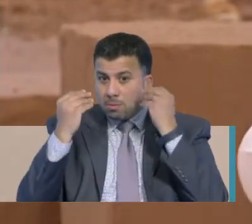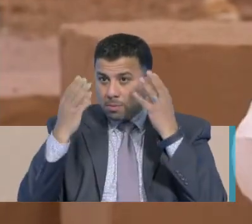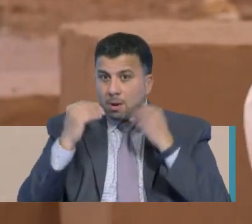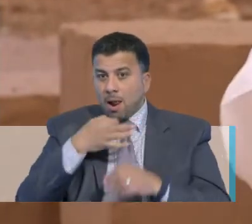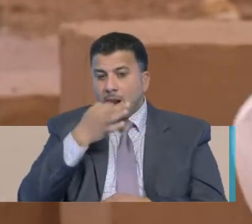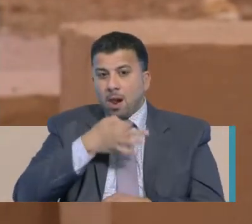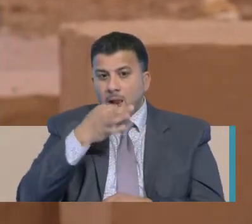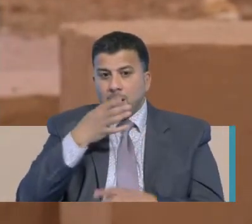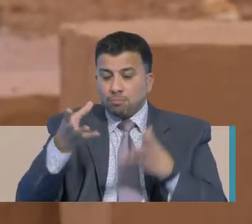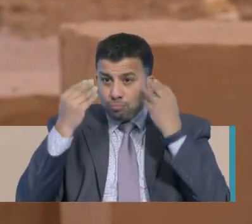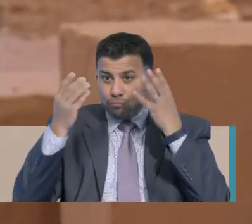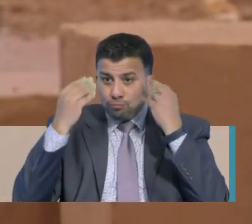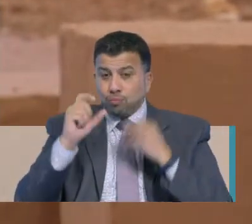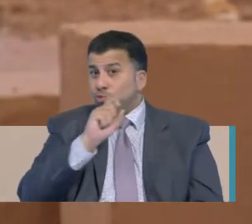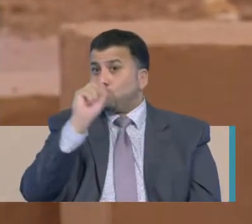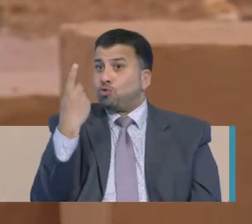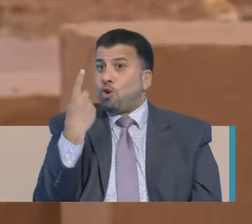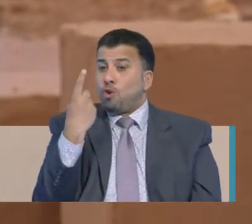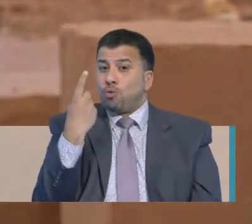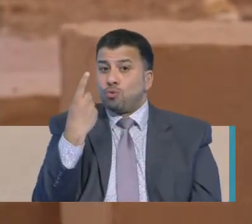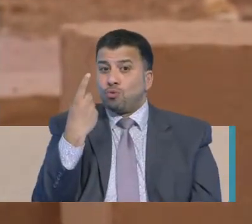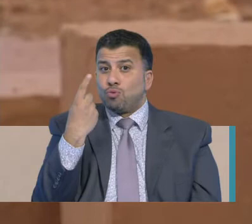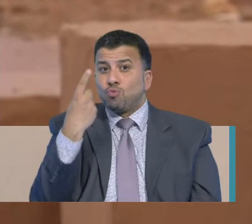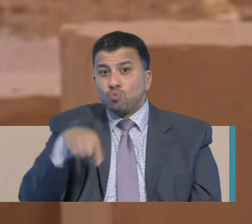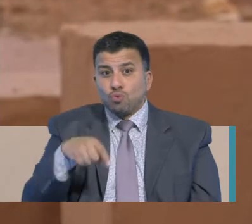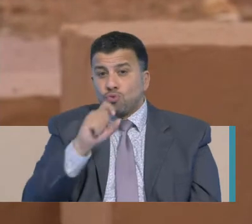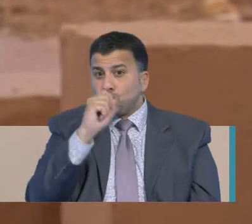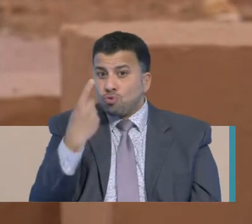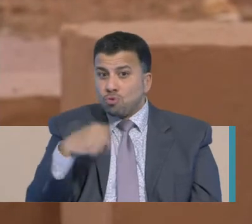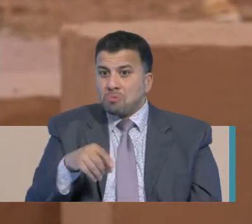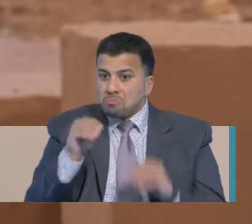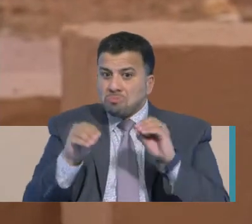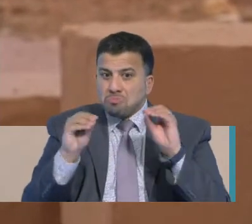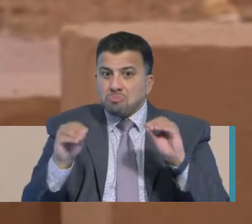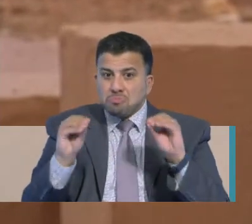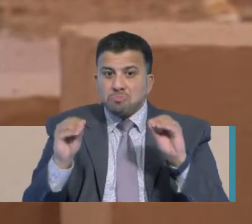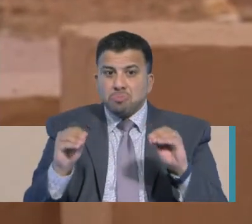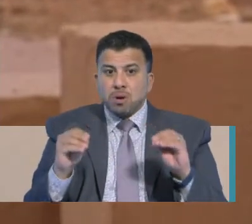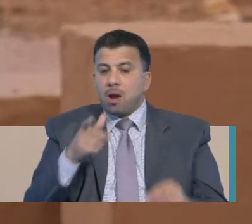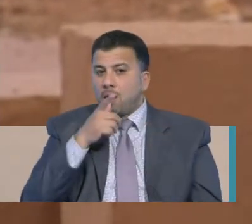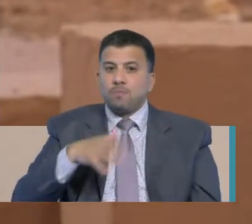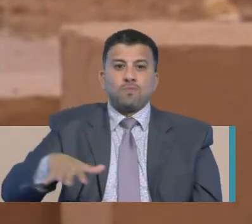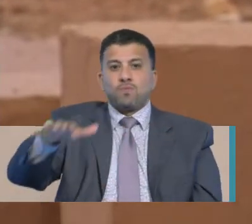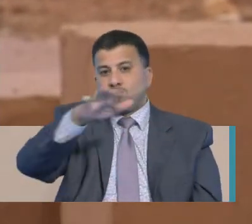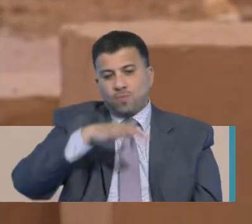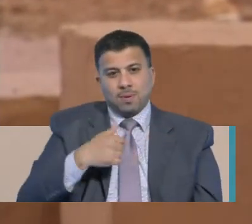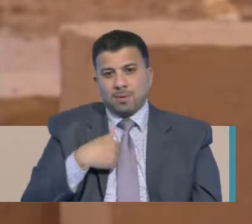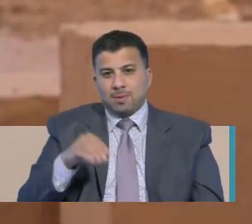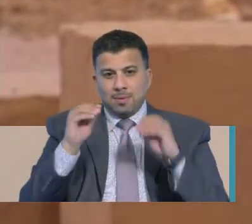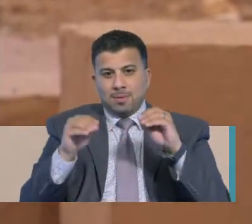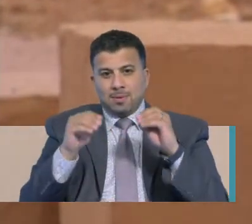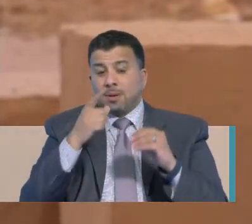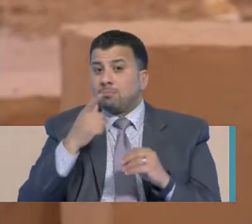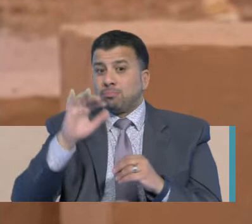هذا يضعه في هذه الأنفس الطيبة. ولذلك نحن ندعو الجميع أن يأتون